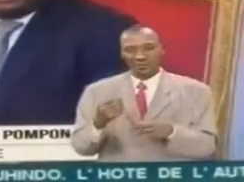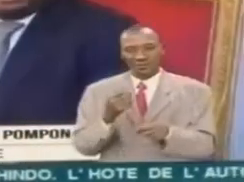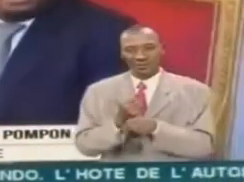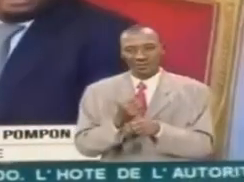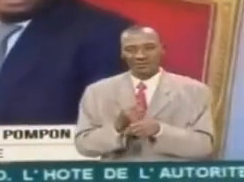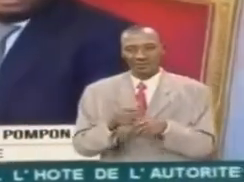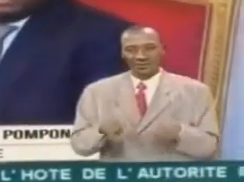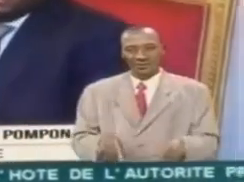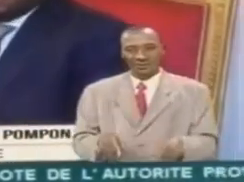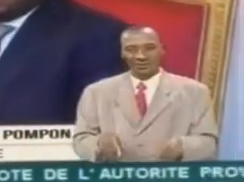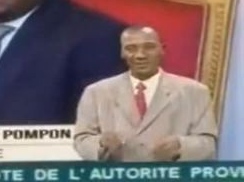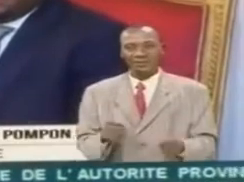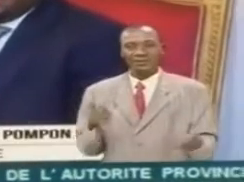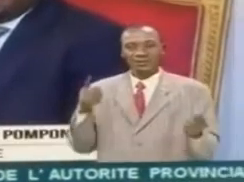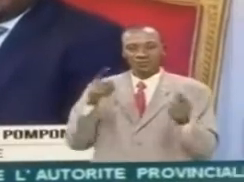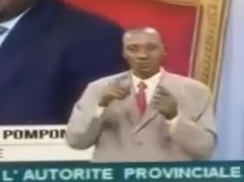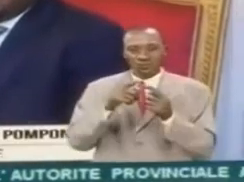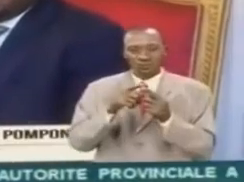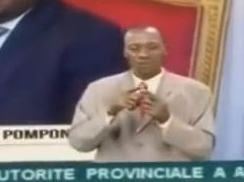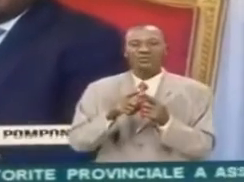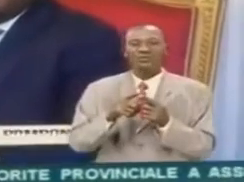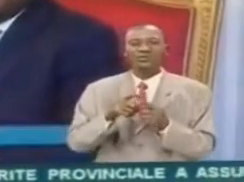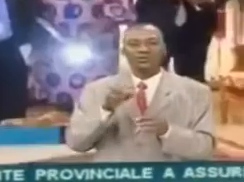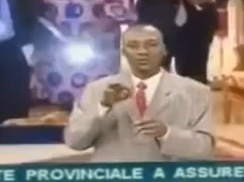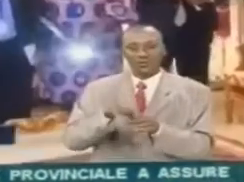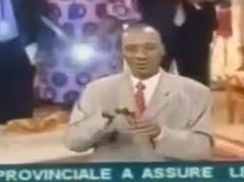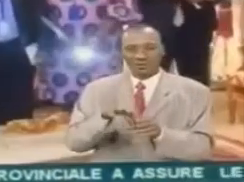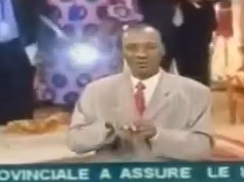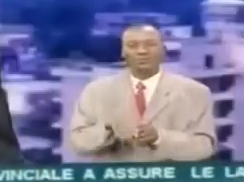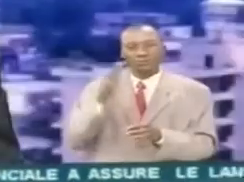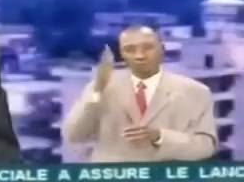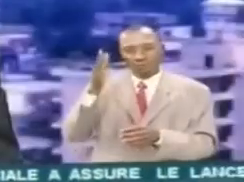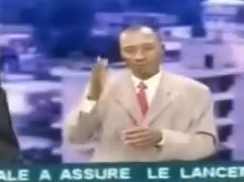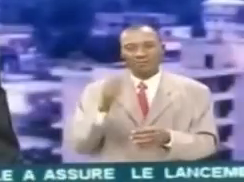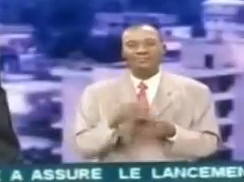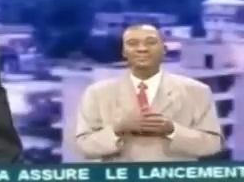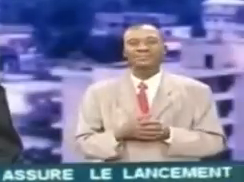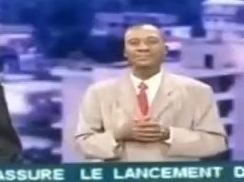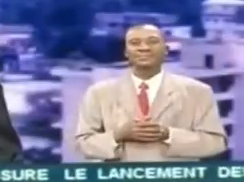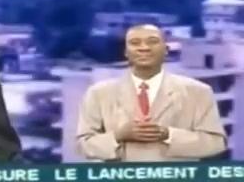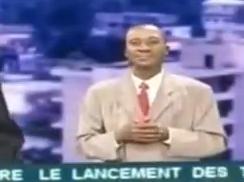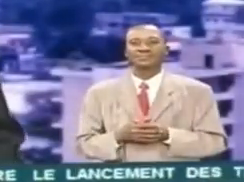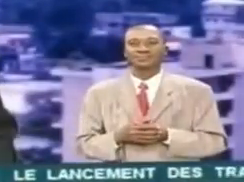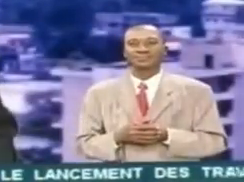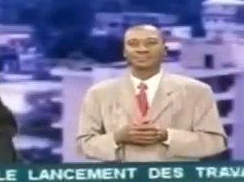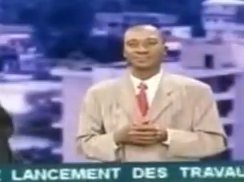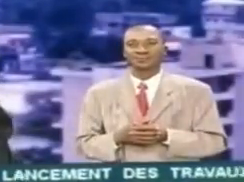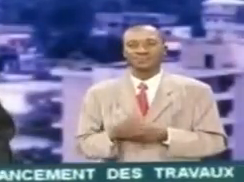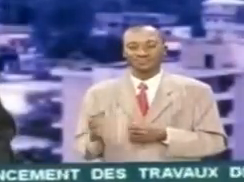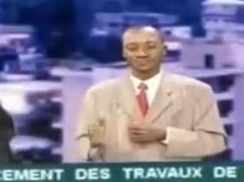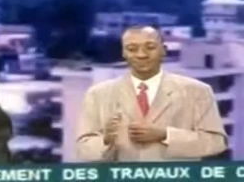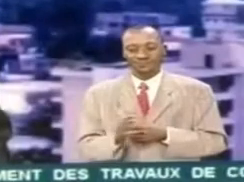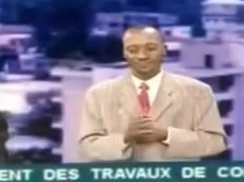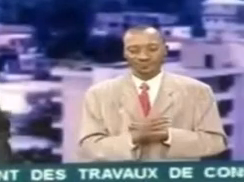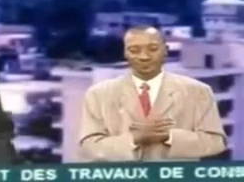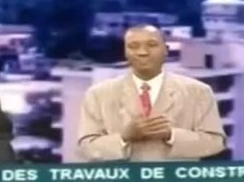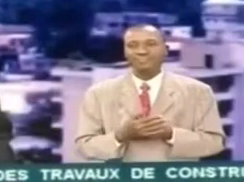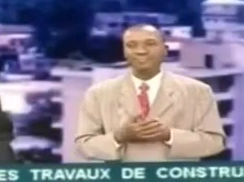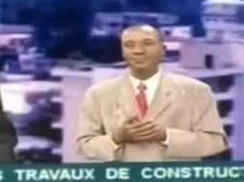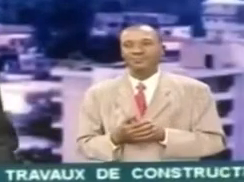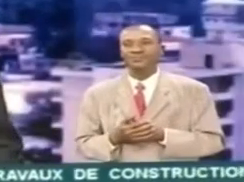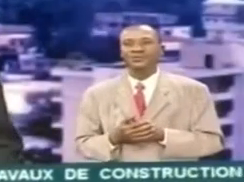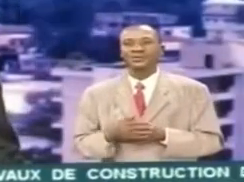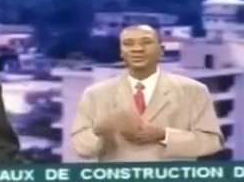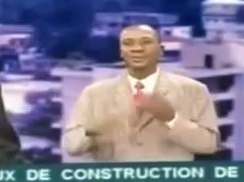direction et de leadership. Il a fait ses preuves en Sierra Leone et au Sud-Soudan. Et puis, cette question, que